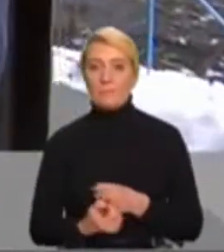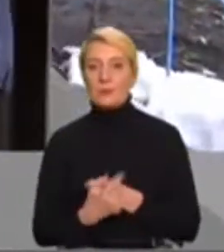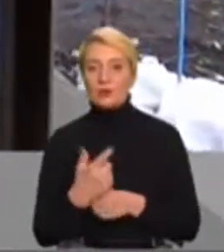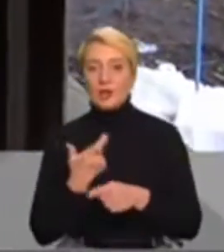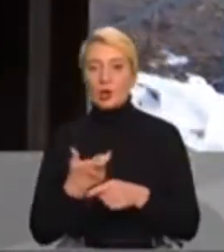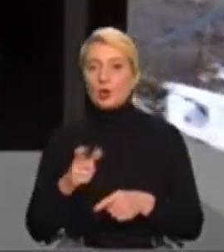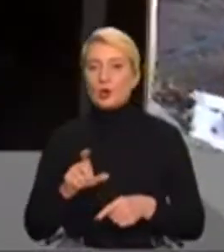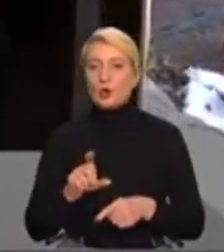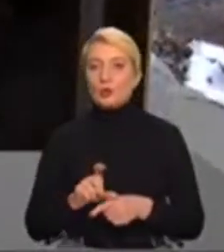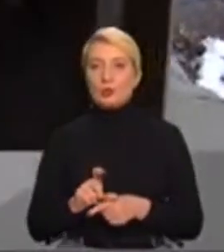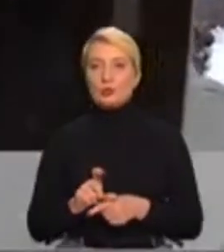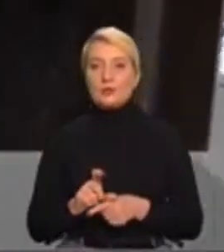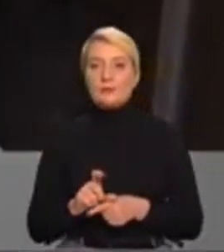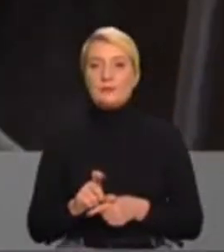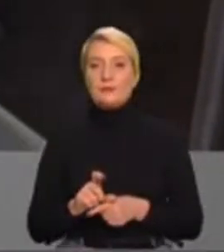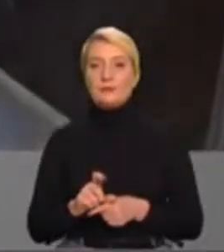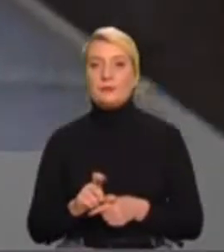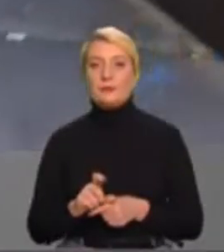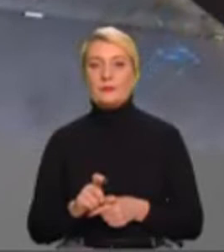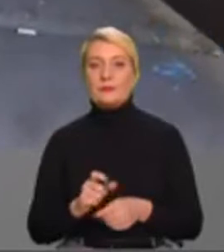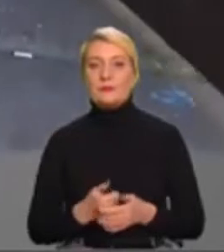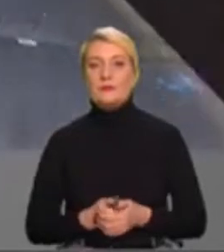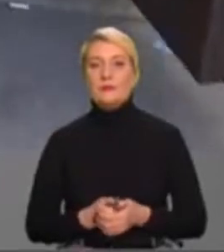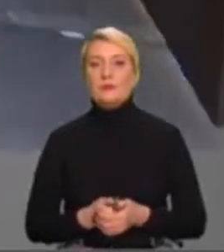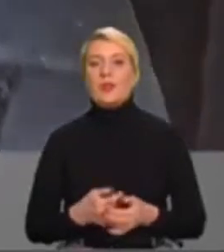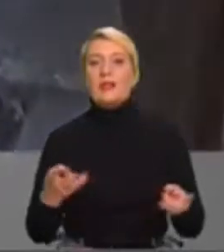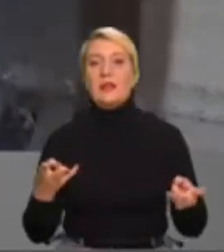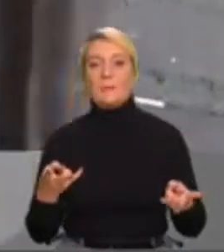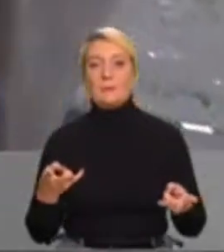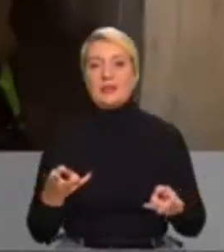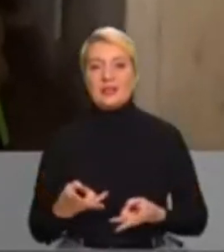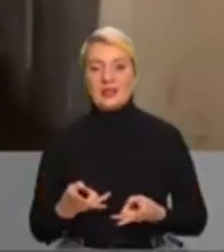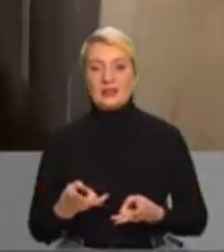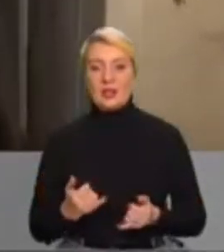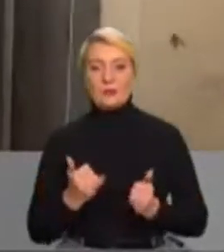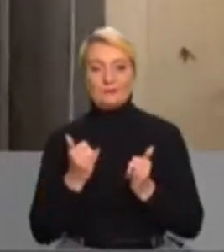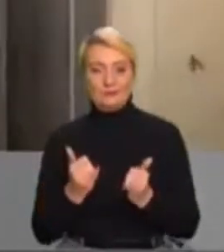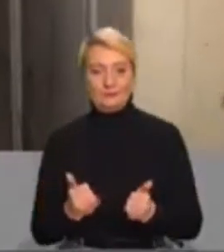дуже такою, скажімо так, необхідною для киян,